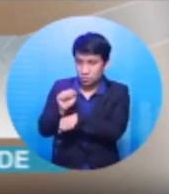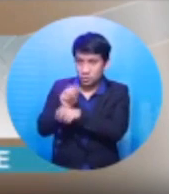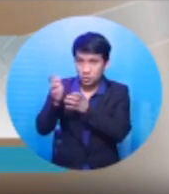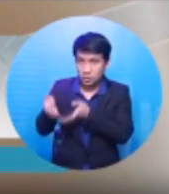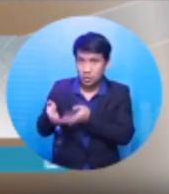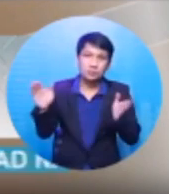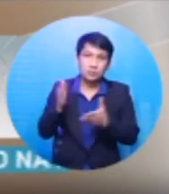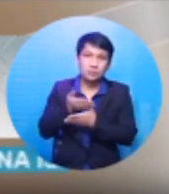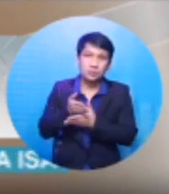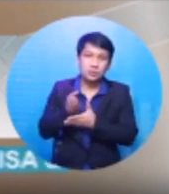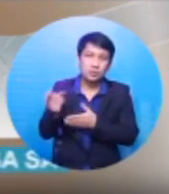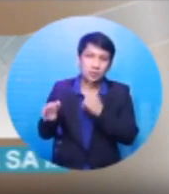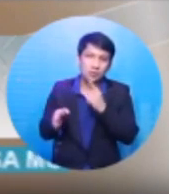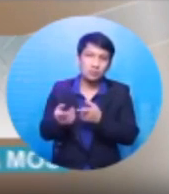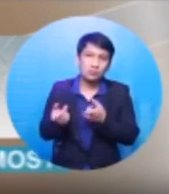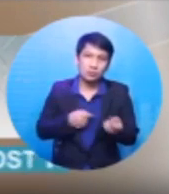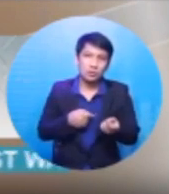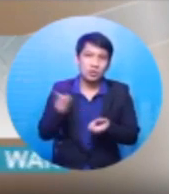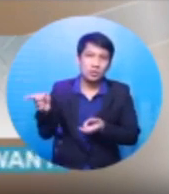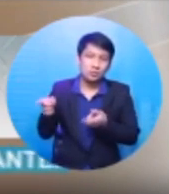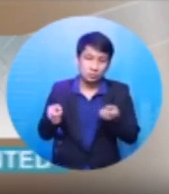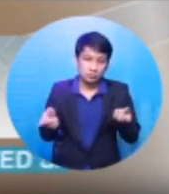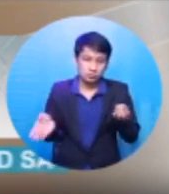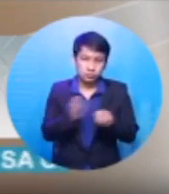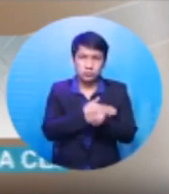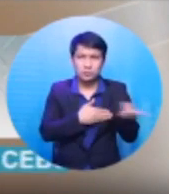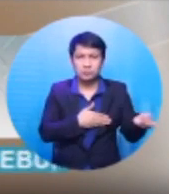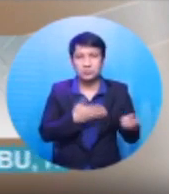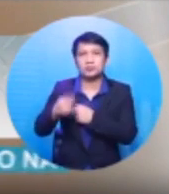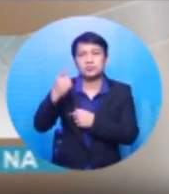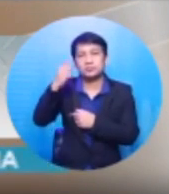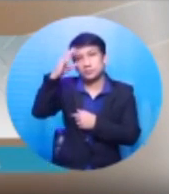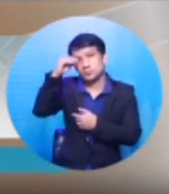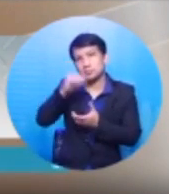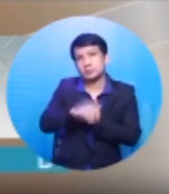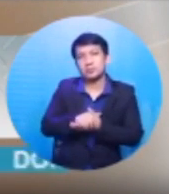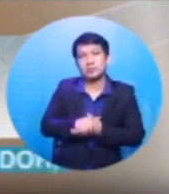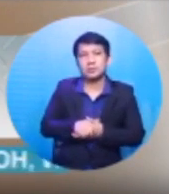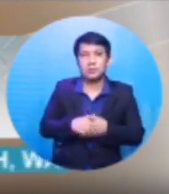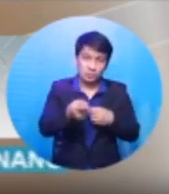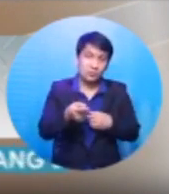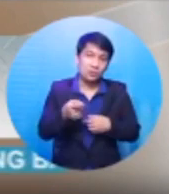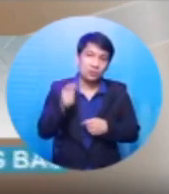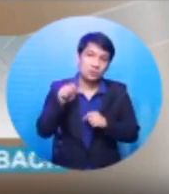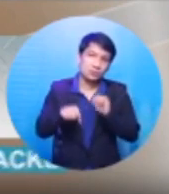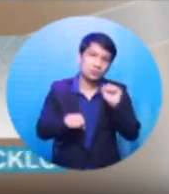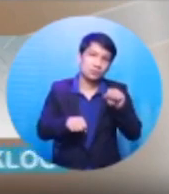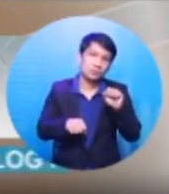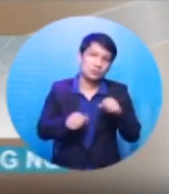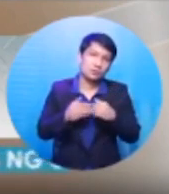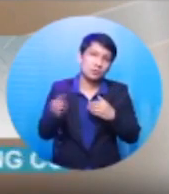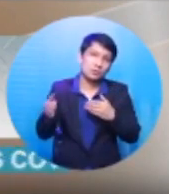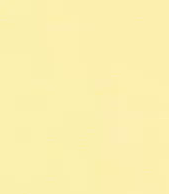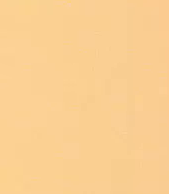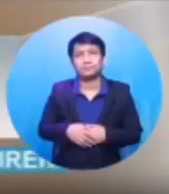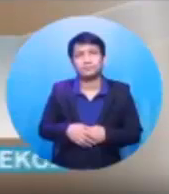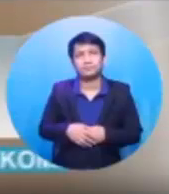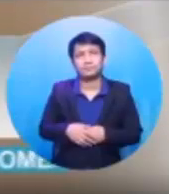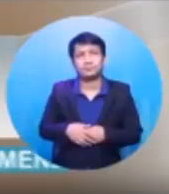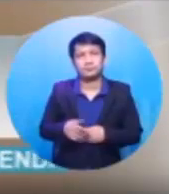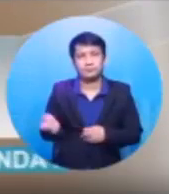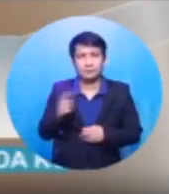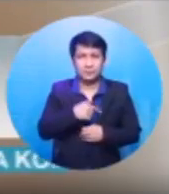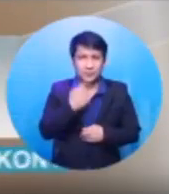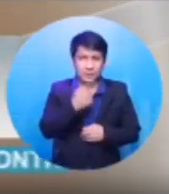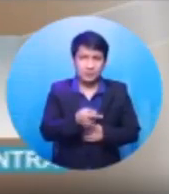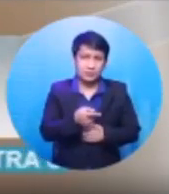ang maging malaking hadlang apo. Para siya madeport dahil wala rin po siyang utang na loob. Apo. Pakiparating lang po. Apo po. Salamat po, ma'am. Gusto